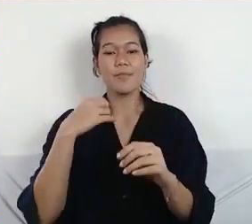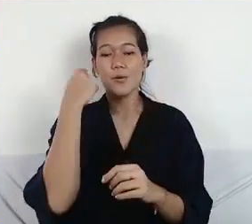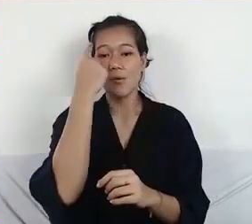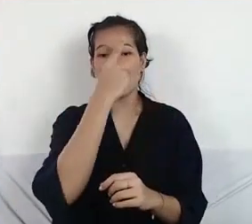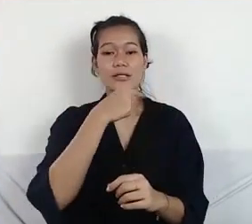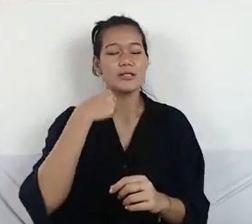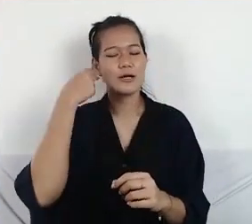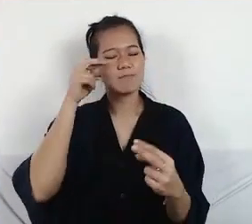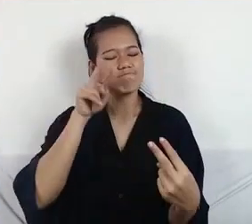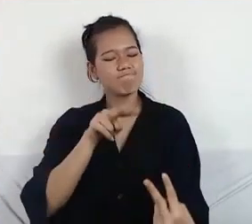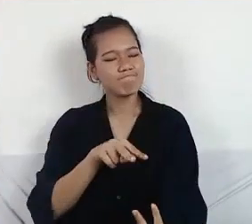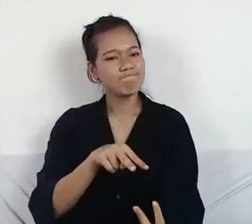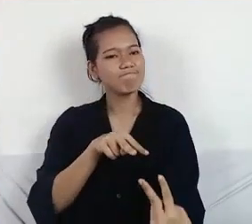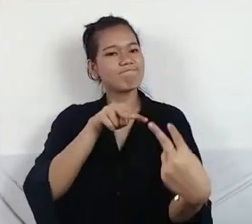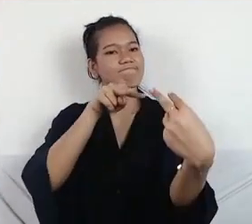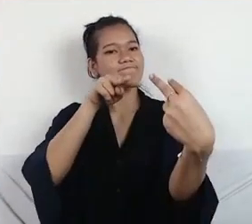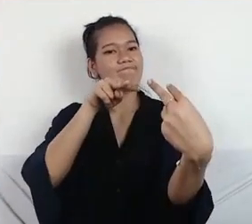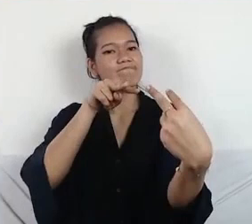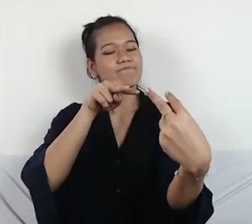menghadapkan wajah-Nya